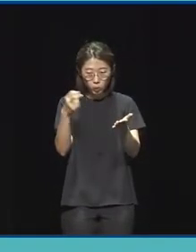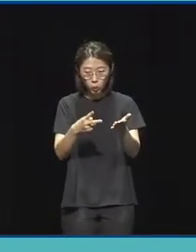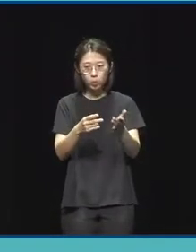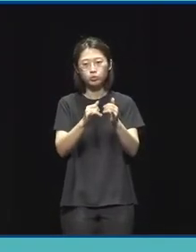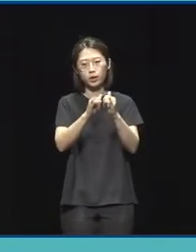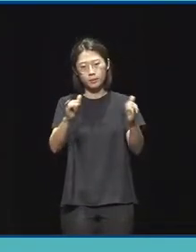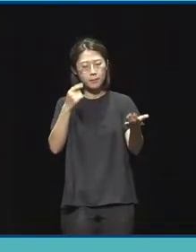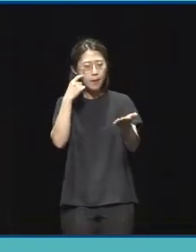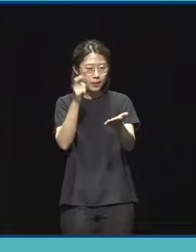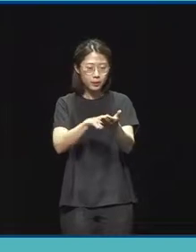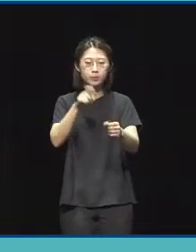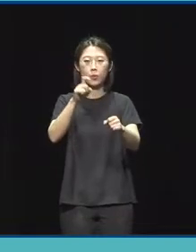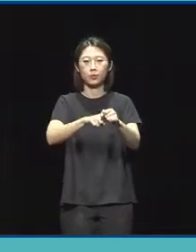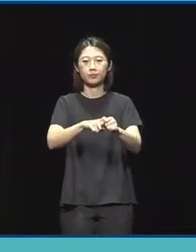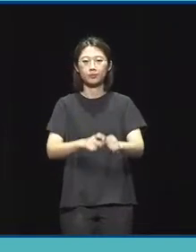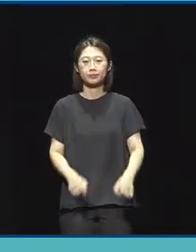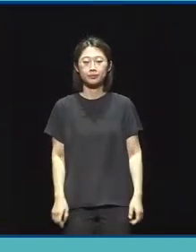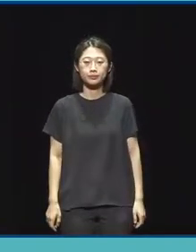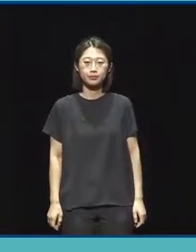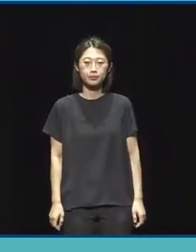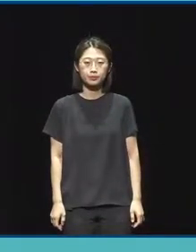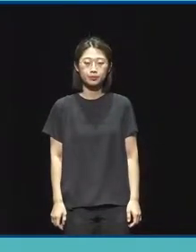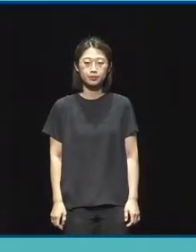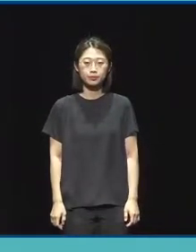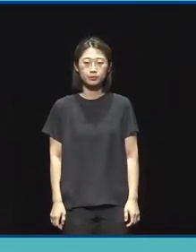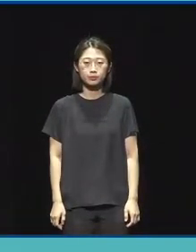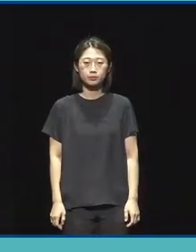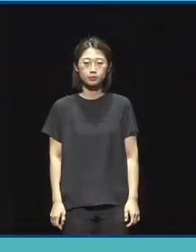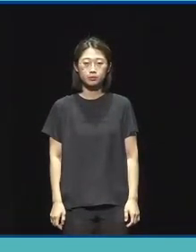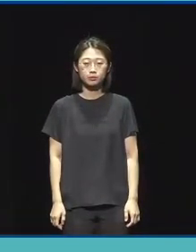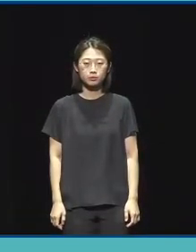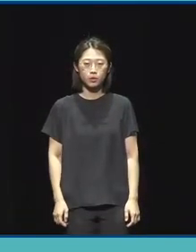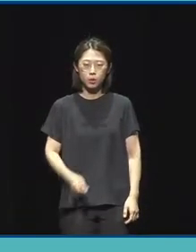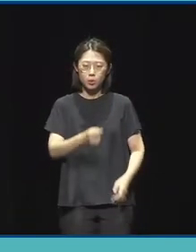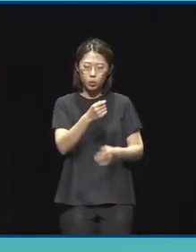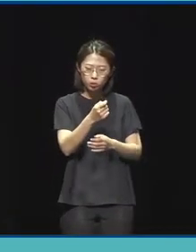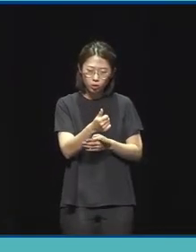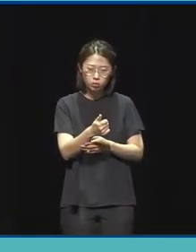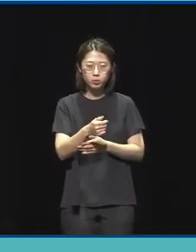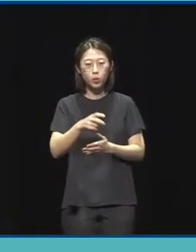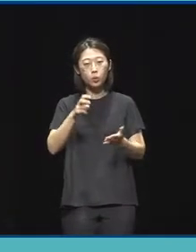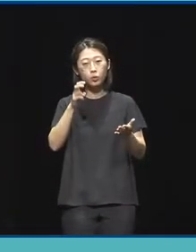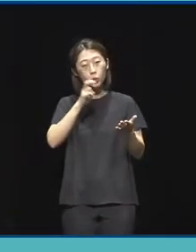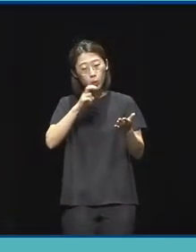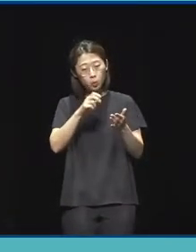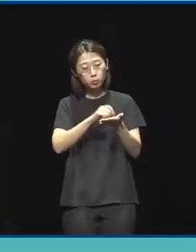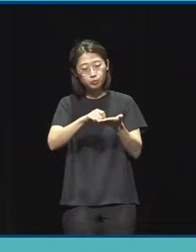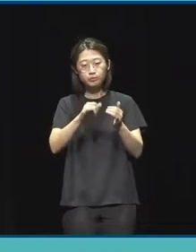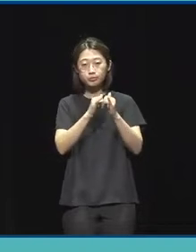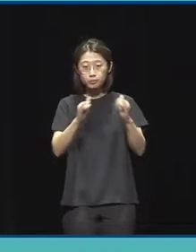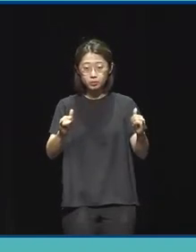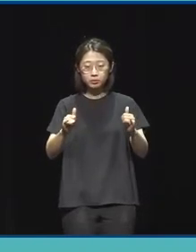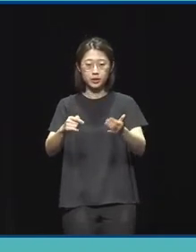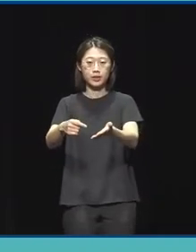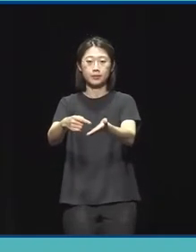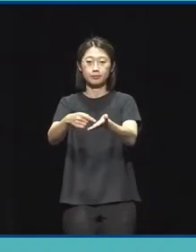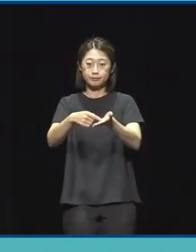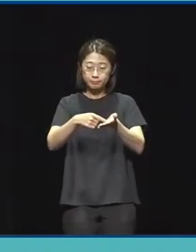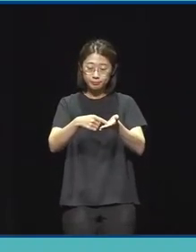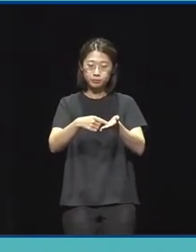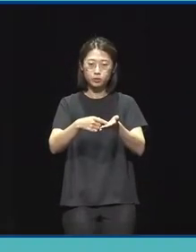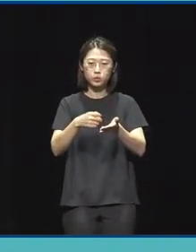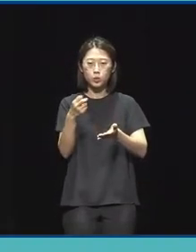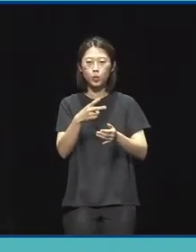발굴하고자 하기 위함입니다 그래서 이러한 극작가와 작곡가가 창작 활동에 몰입할 수 있도록